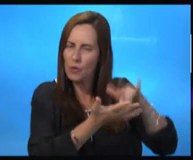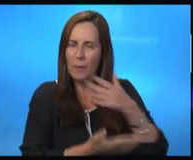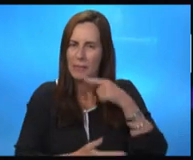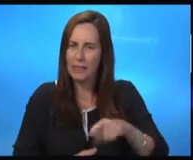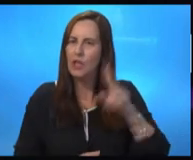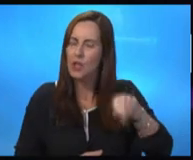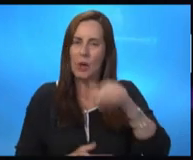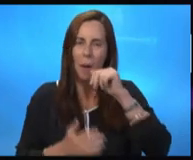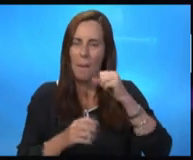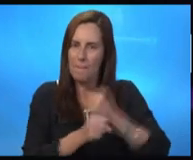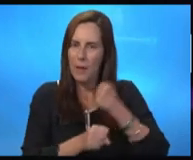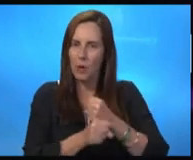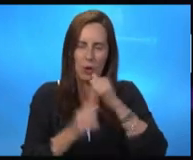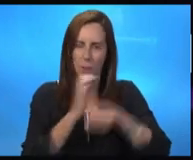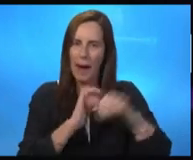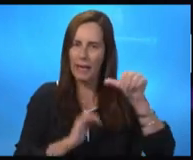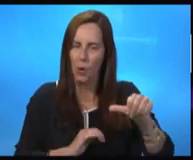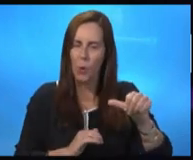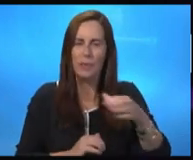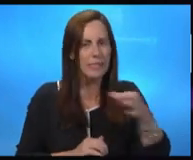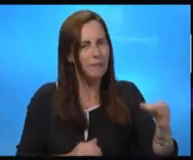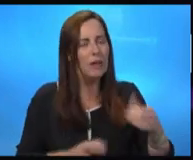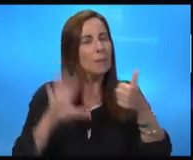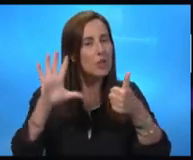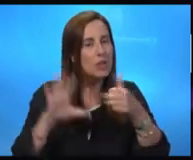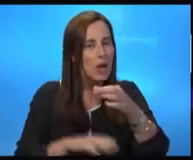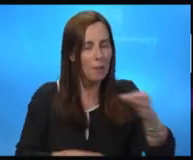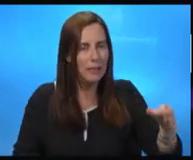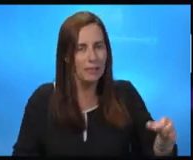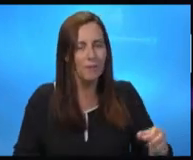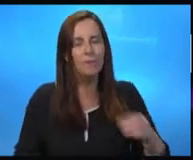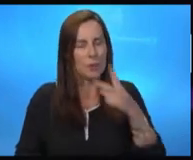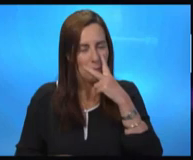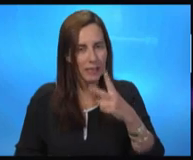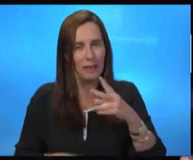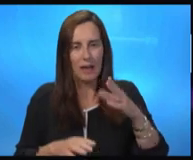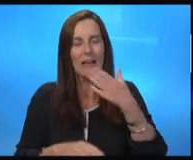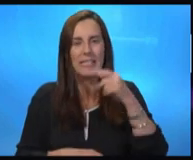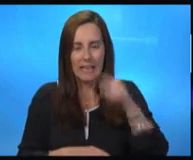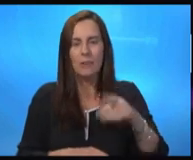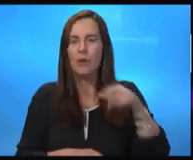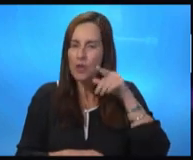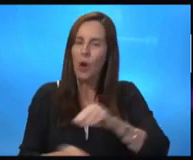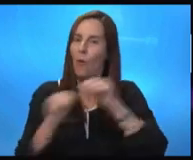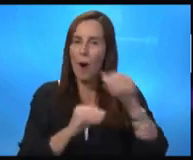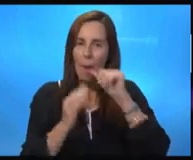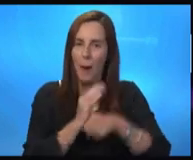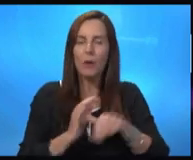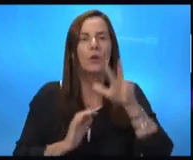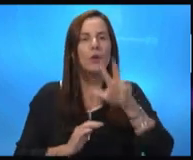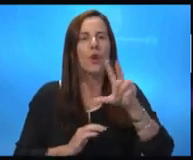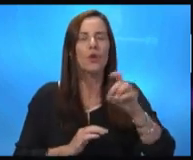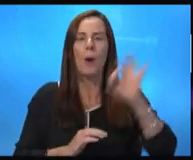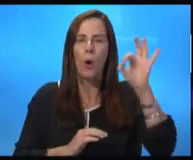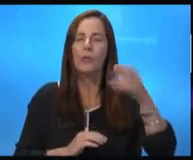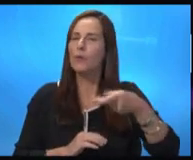בהם פעילות של איגוד סניפים. בשישה מהיישובים האלה, כשמסתכלים על אותם ישראלים שהלכו ועברו בנק, 30% מהם